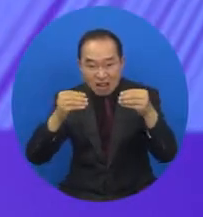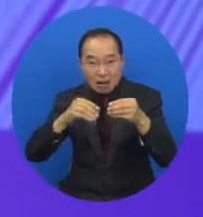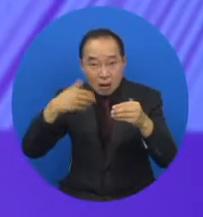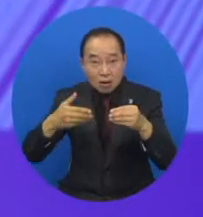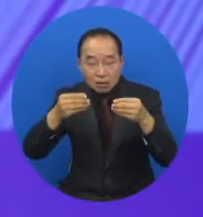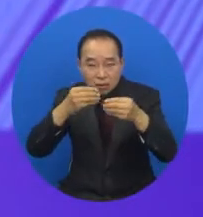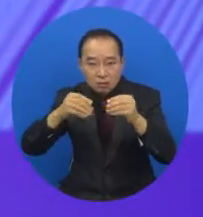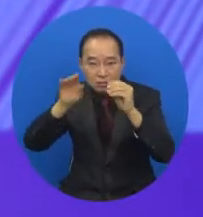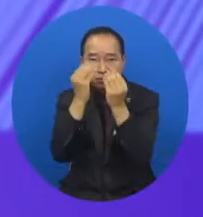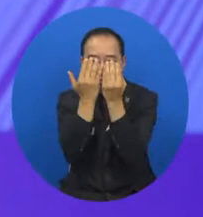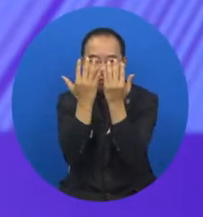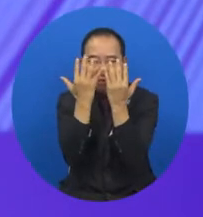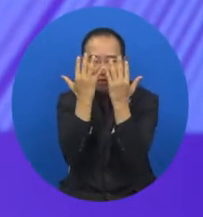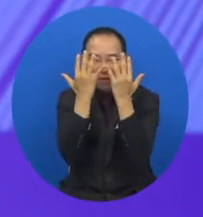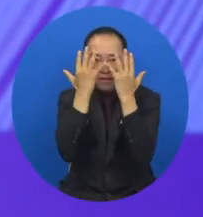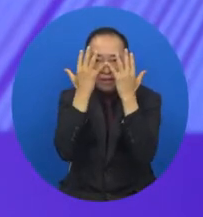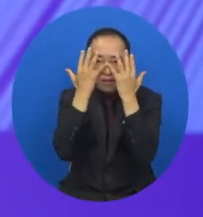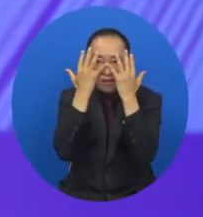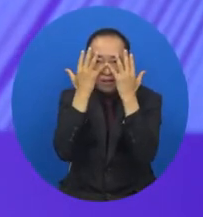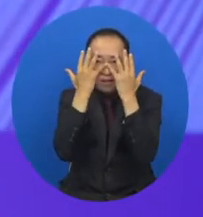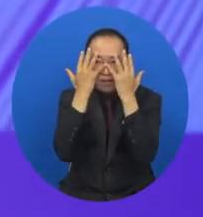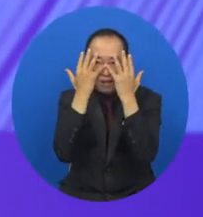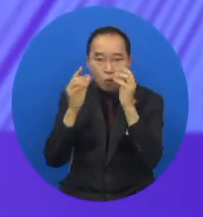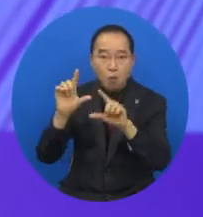그러고 나서 이렇게 보는 거예요.